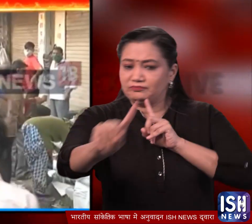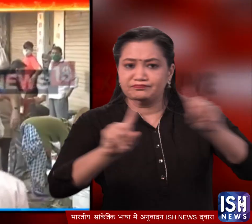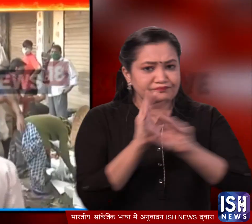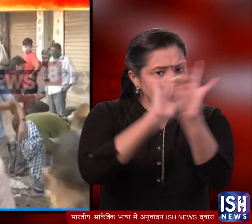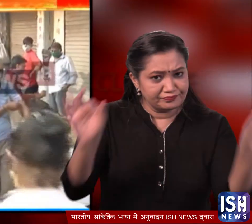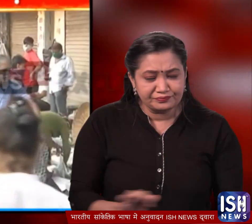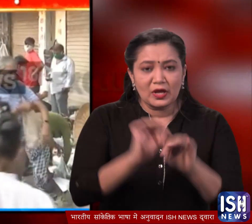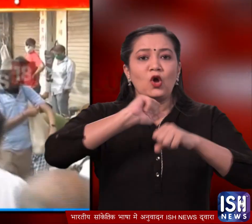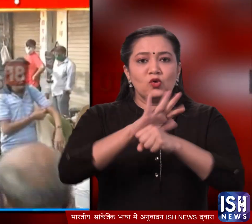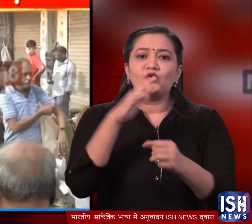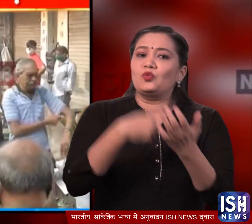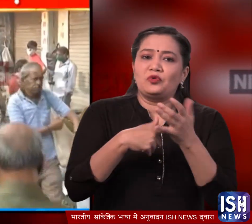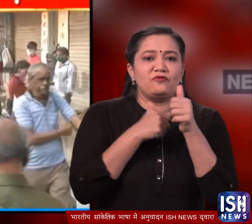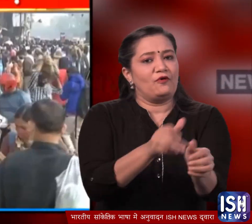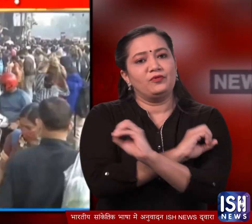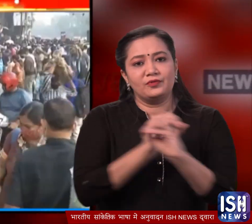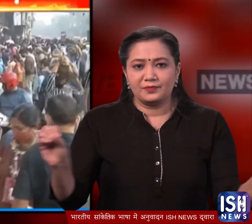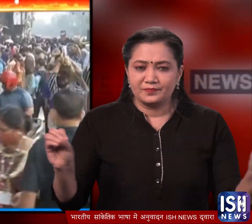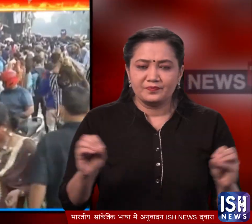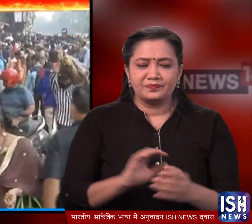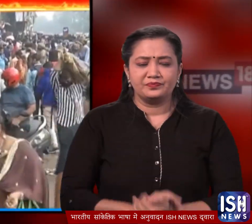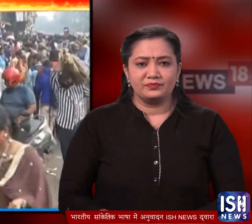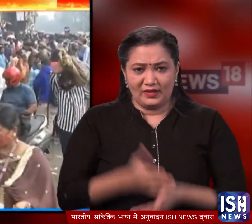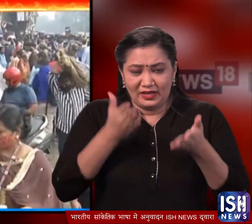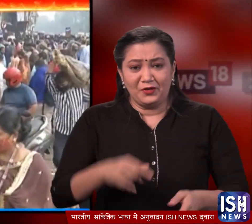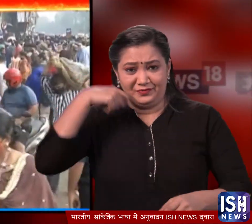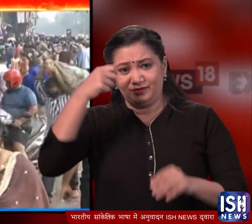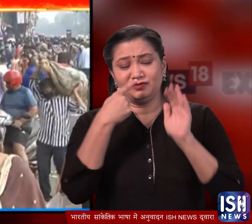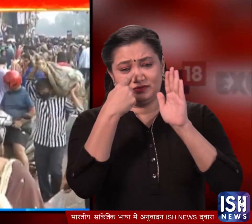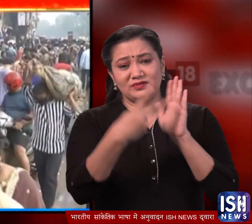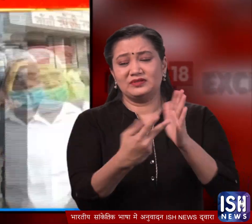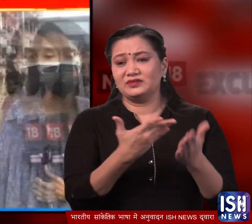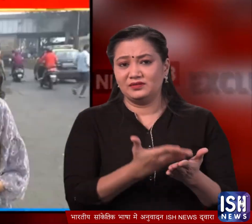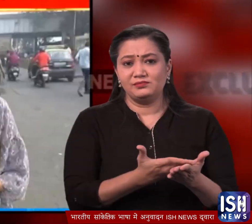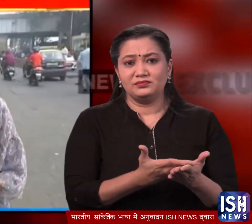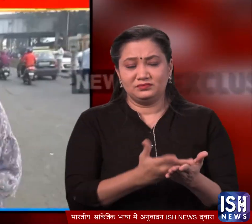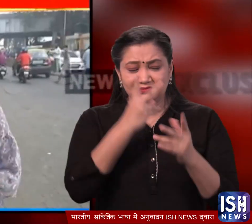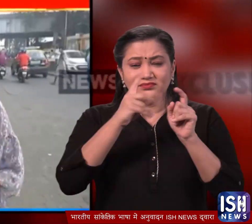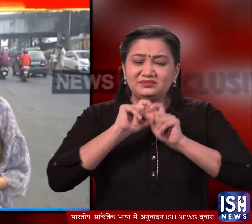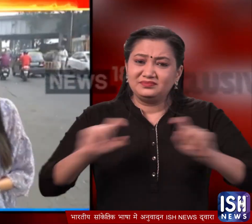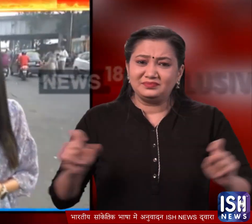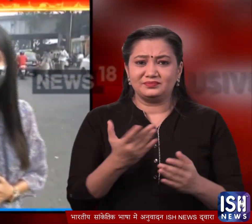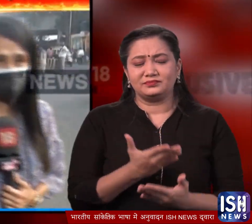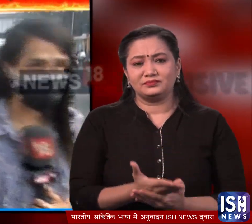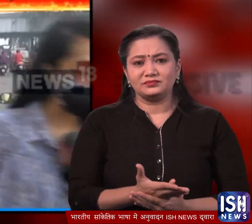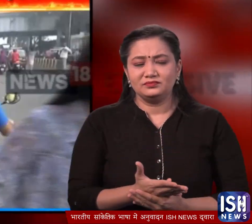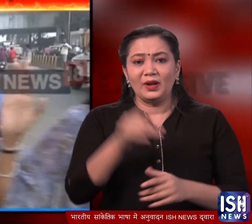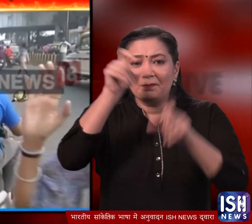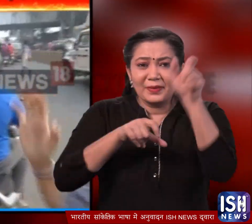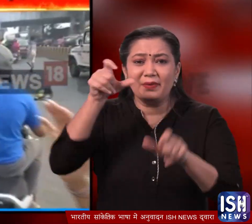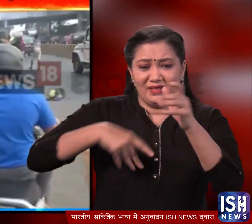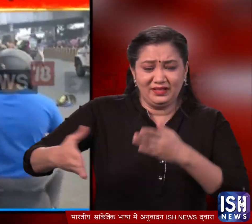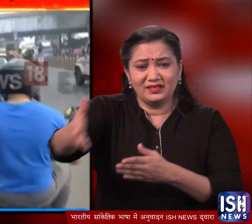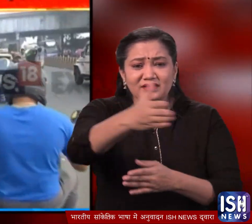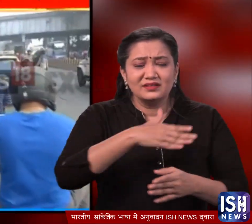लोगों की भीड़ जुट गई, जिनके बीच न तो जरूरी दूरी रही और न ही कोरोना नियमों को मानने का डर। मैं आपको यहाँ की तस्वीरें दिखाना चाहूंगी।